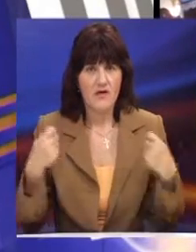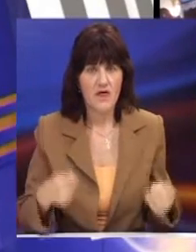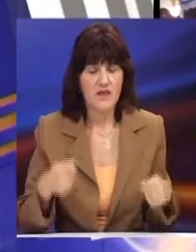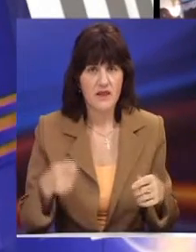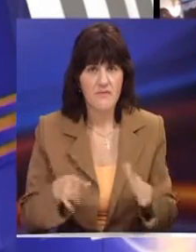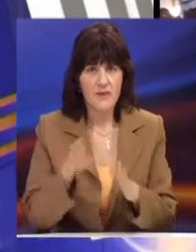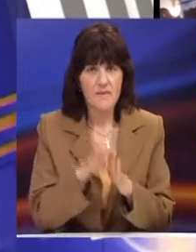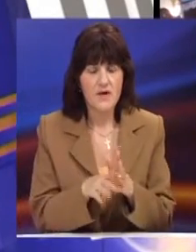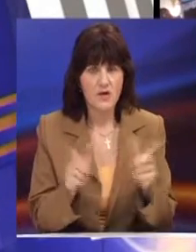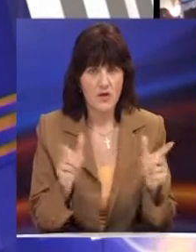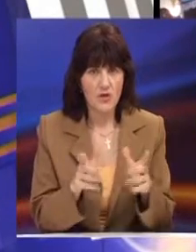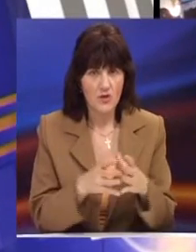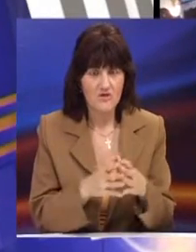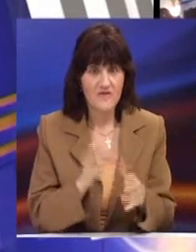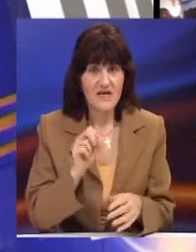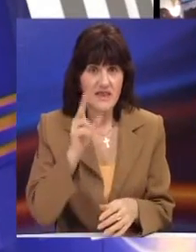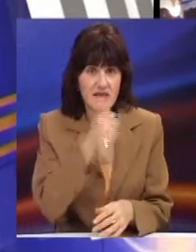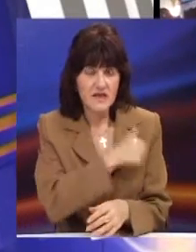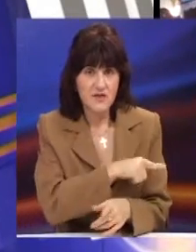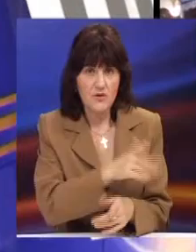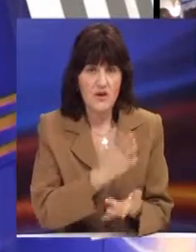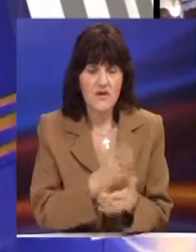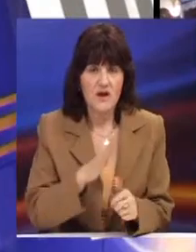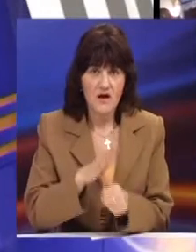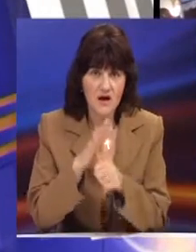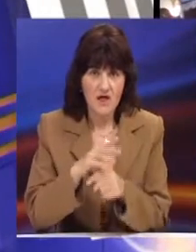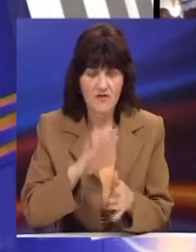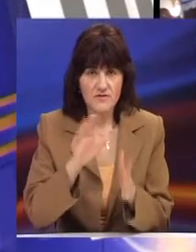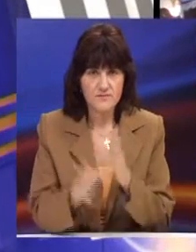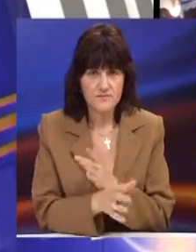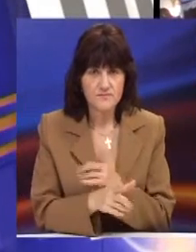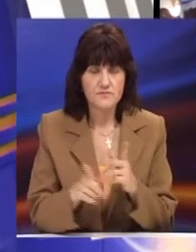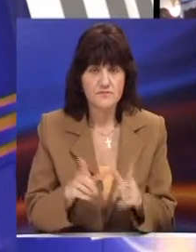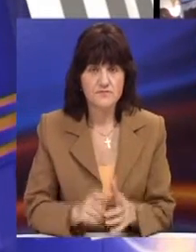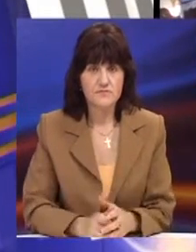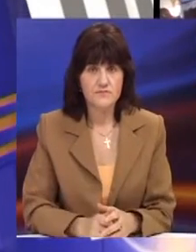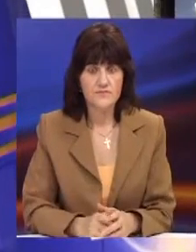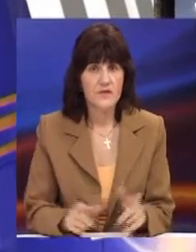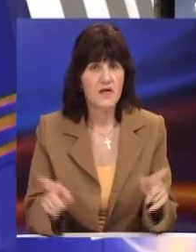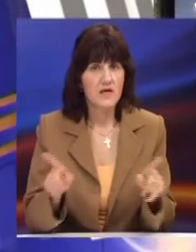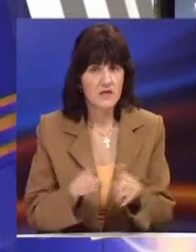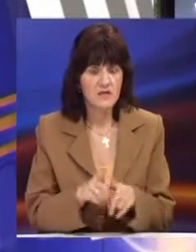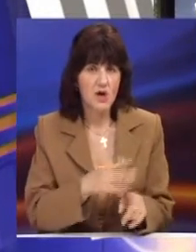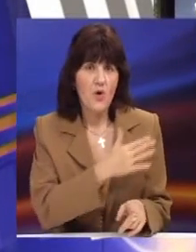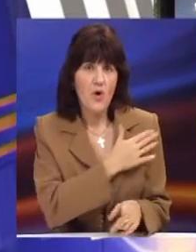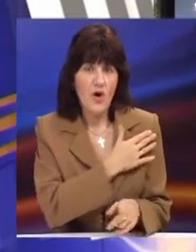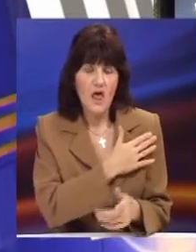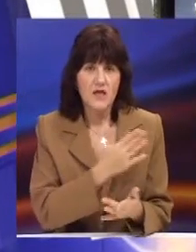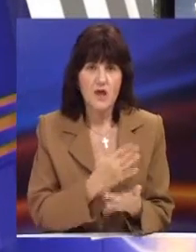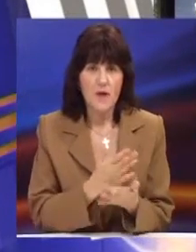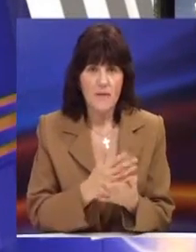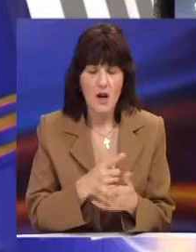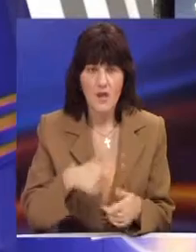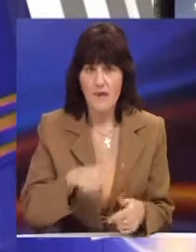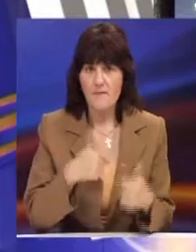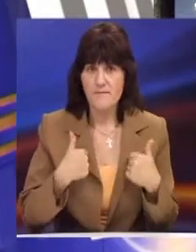Demokratske stranke u opoziciju nakon 13 godina većinskog ili manjinskog participiranja u vlasti. Isto tako gradonačelnik je bio iz Demokratske